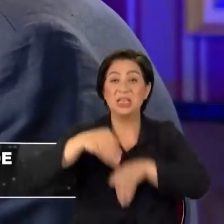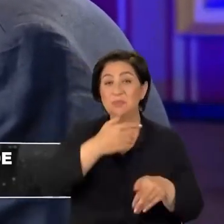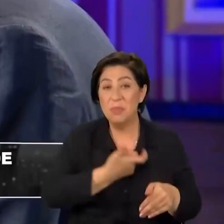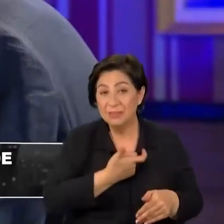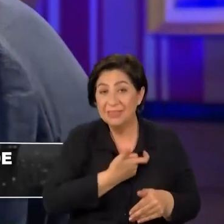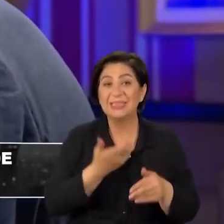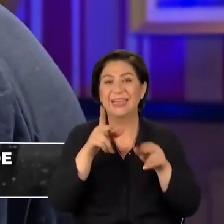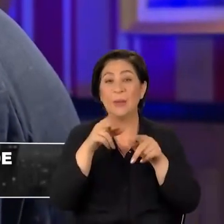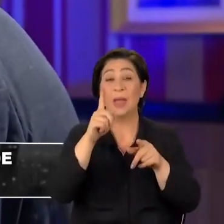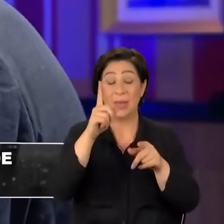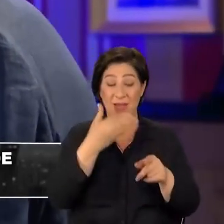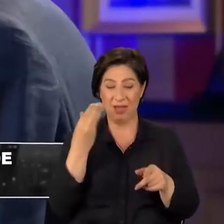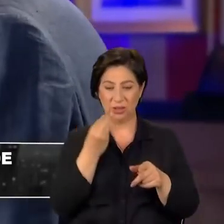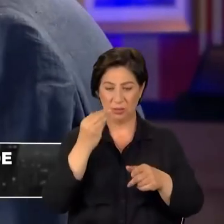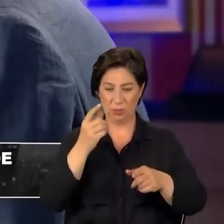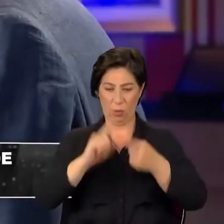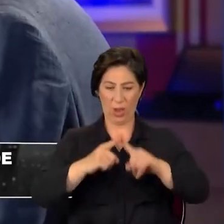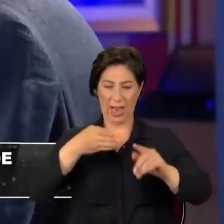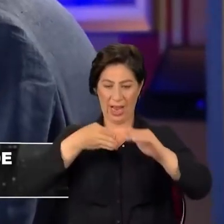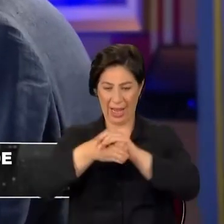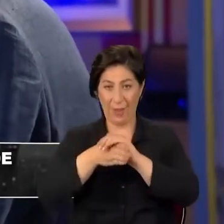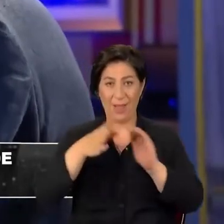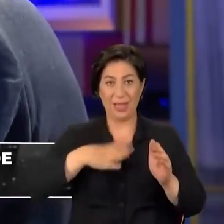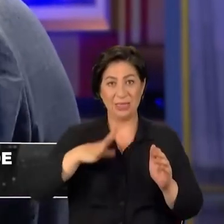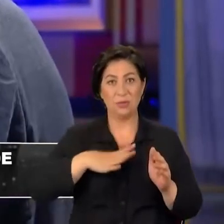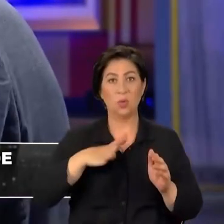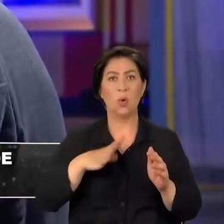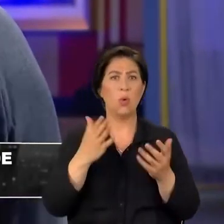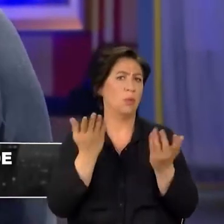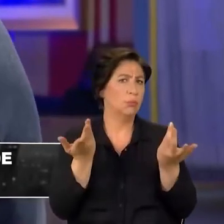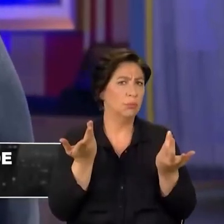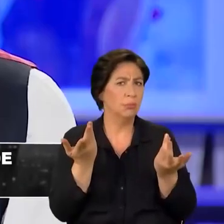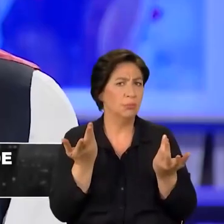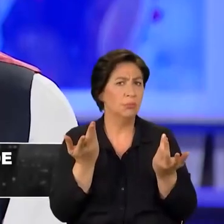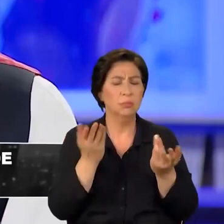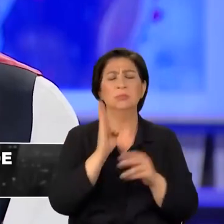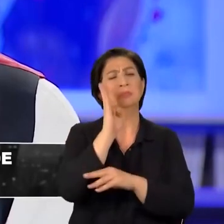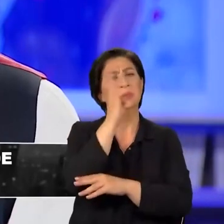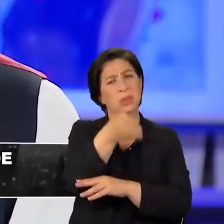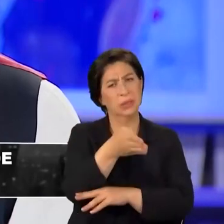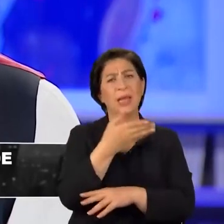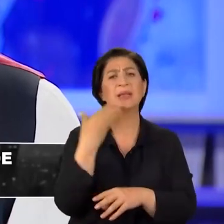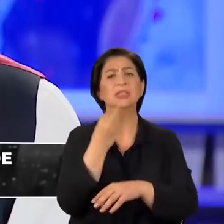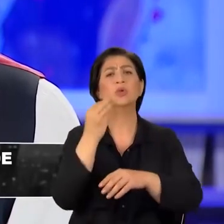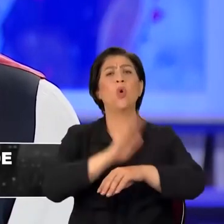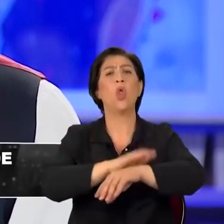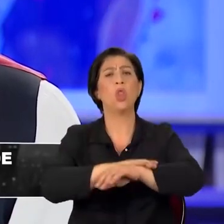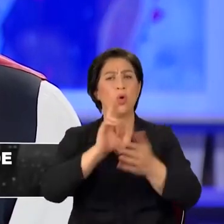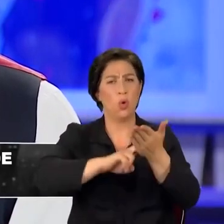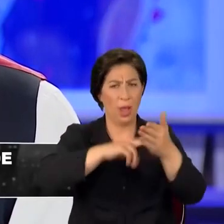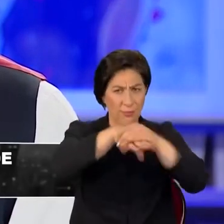genç siyasete girmek istediğinde o şimdi nedir? Yani klasik yöntem, gidersiniz gençlik kollarına üye